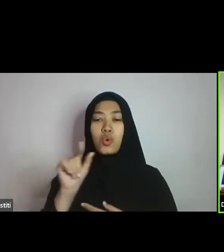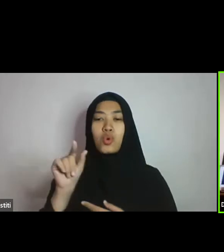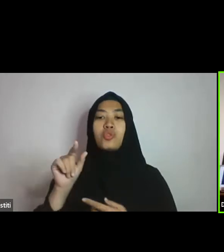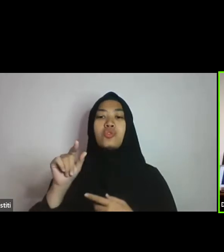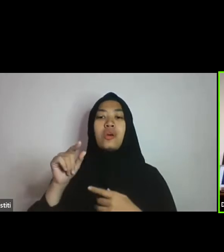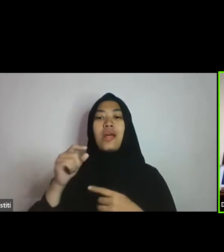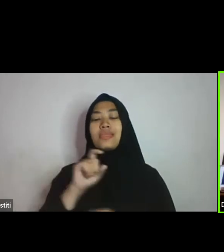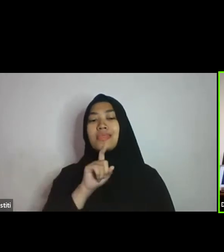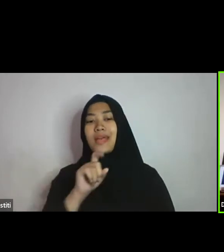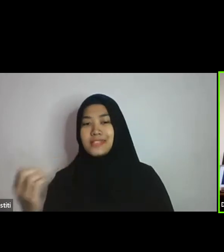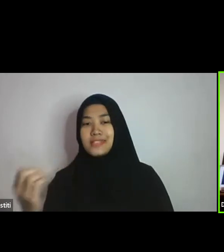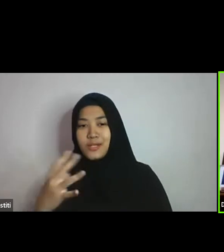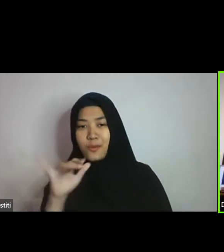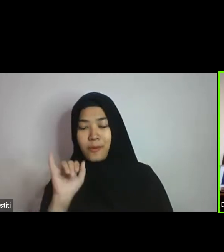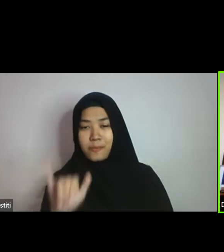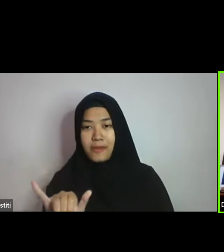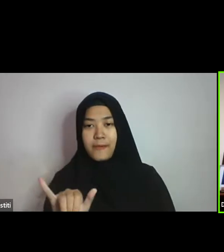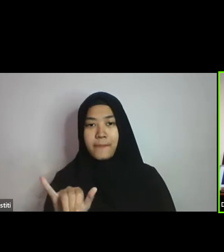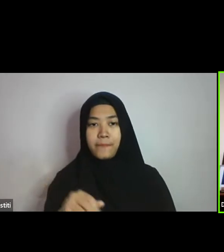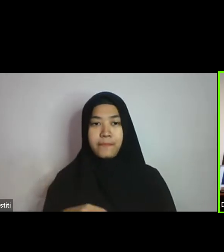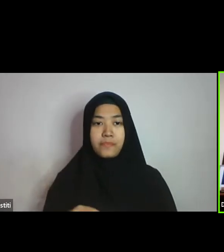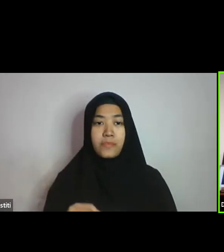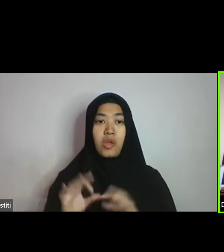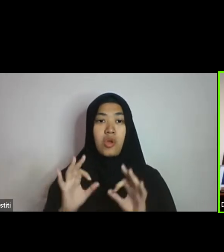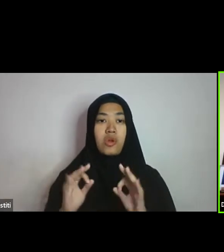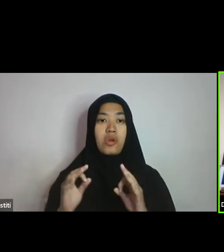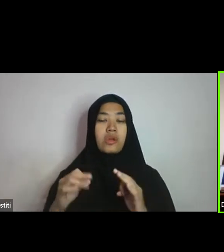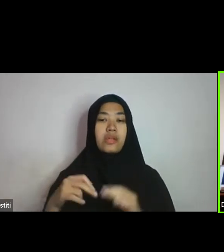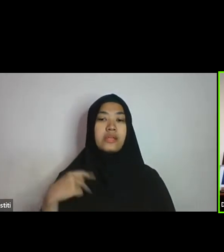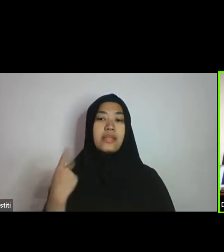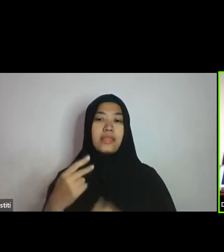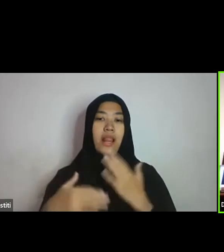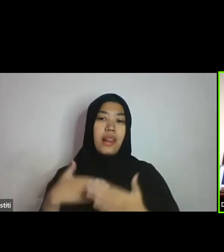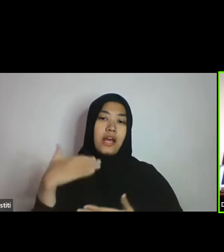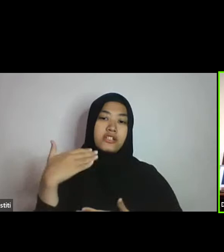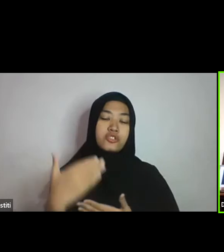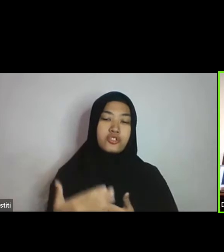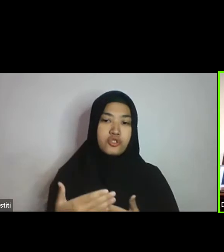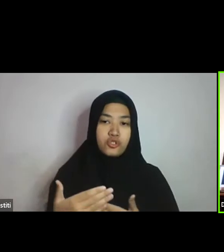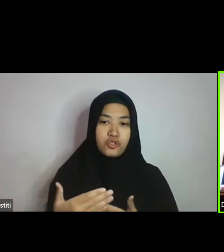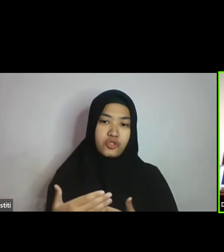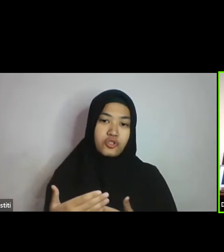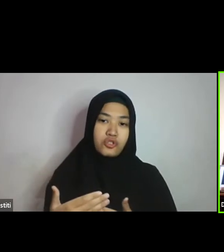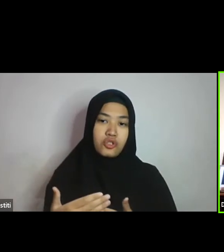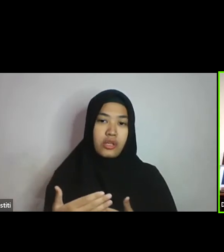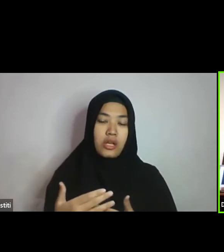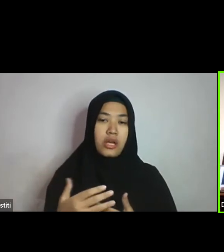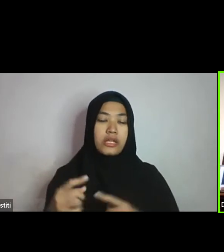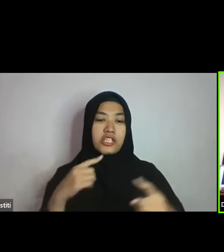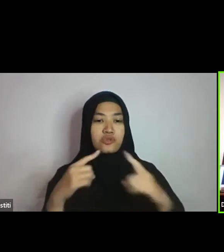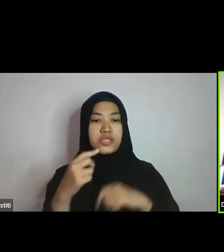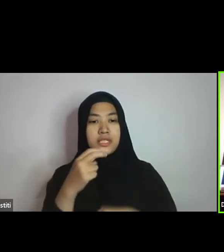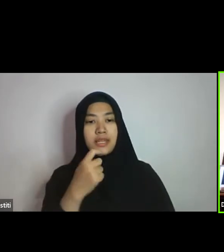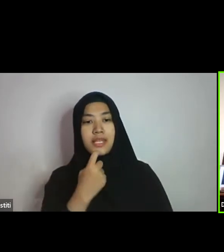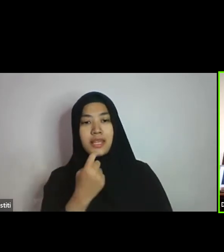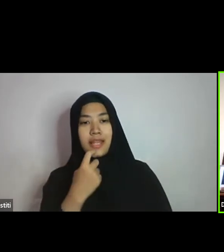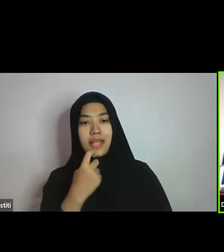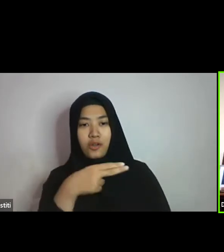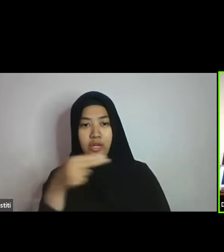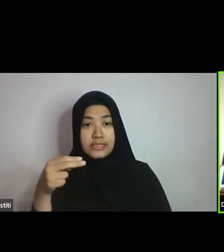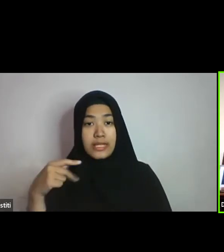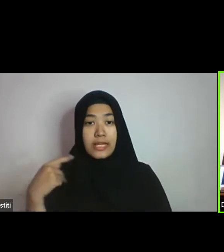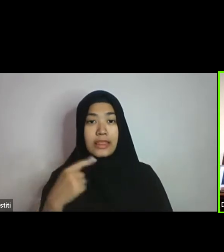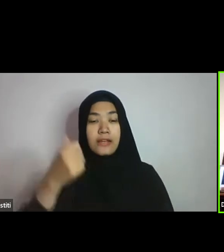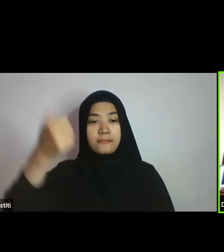Okay, so continuing to the discussion about Indonesia, kita akan